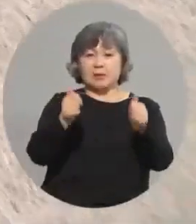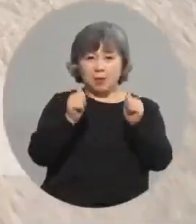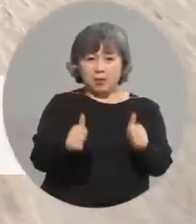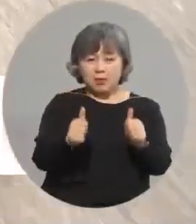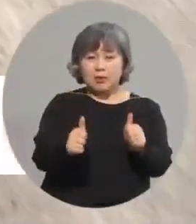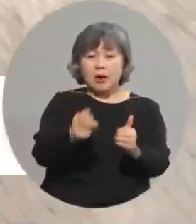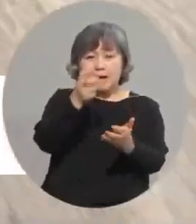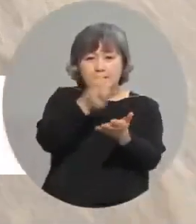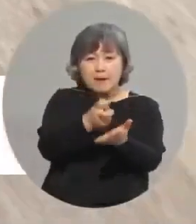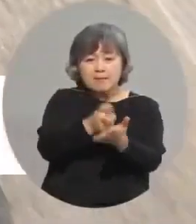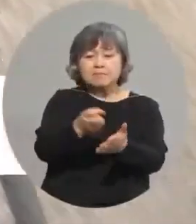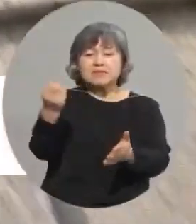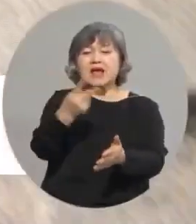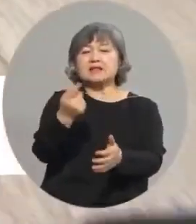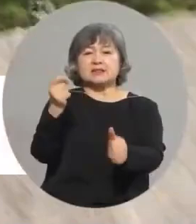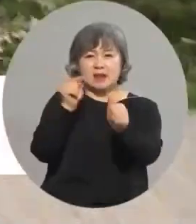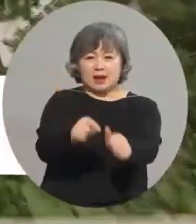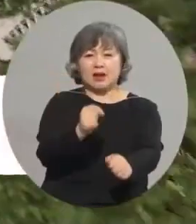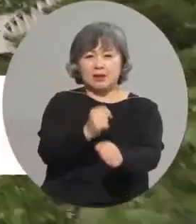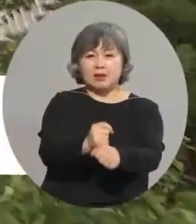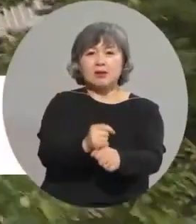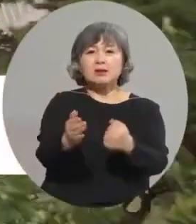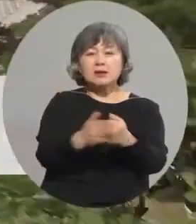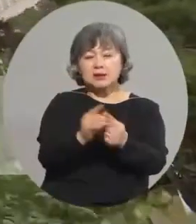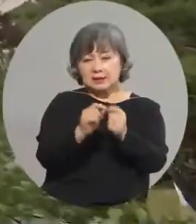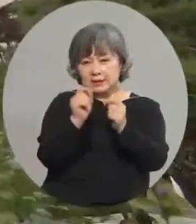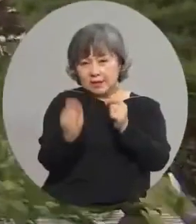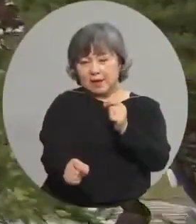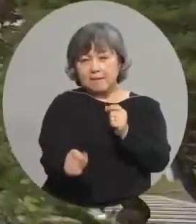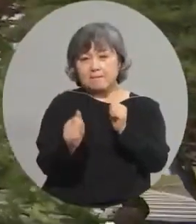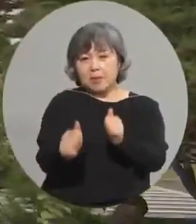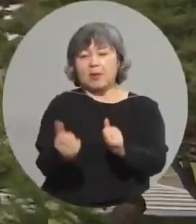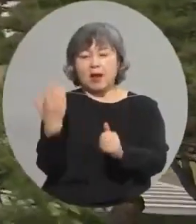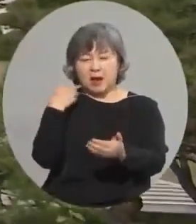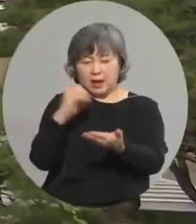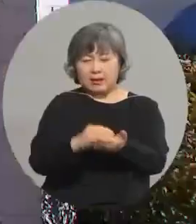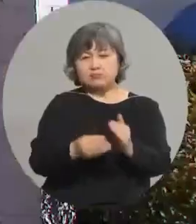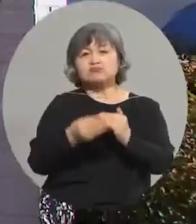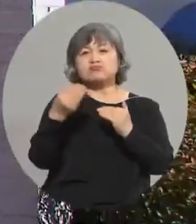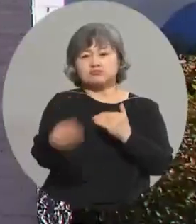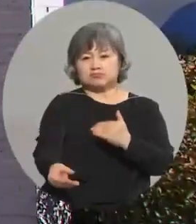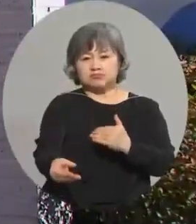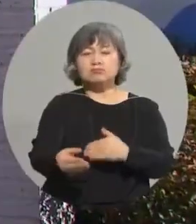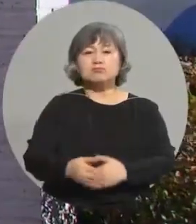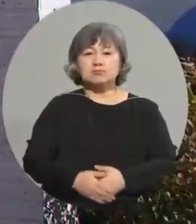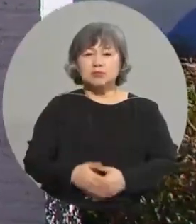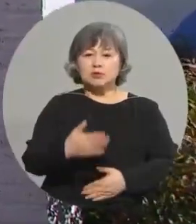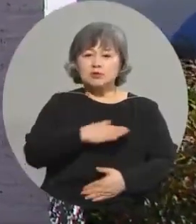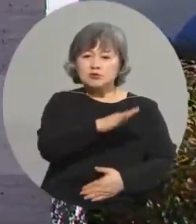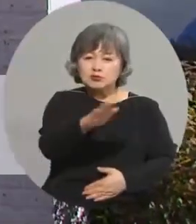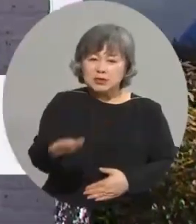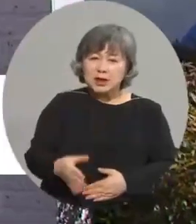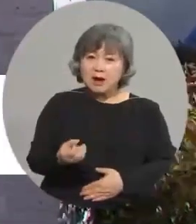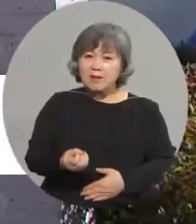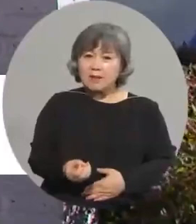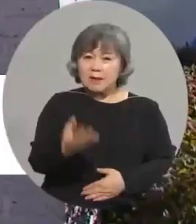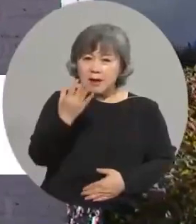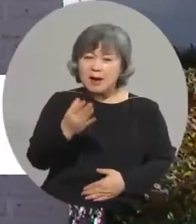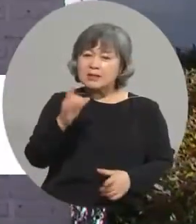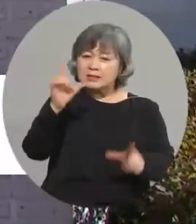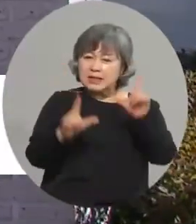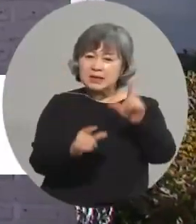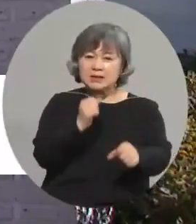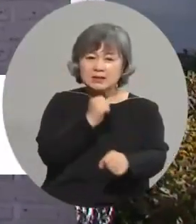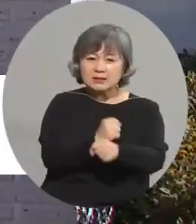법리 적용 부터 다시 하라 며 사건을 하급심 법원의 돌려보냈습니다 가슴살 1 실수는 사랑